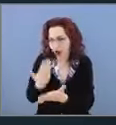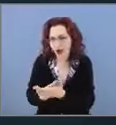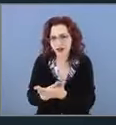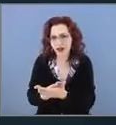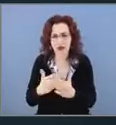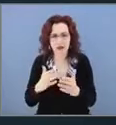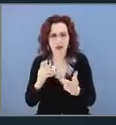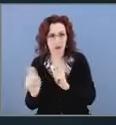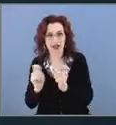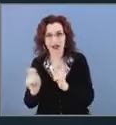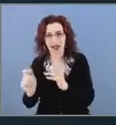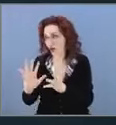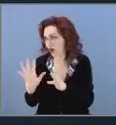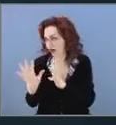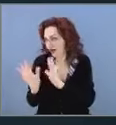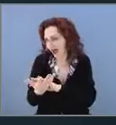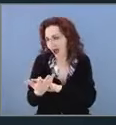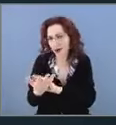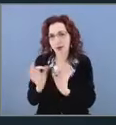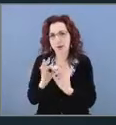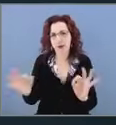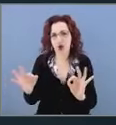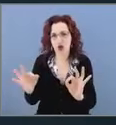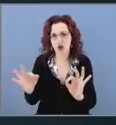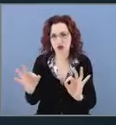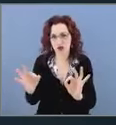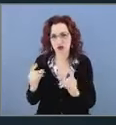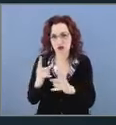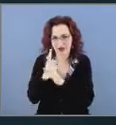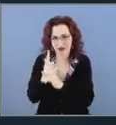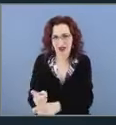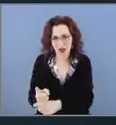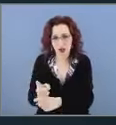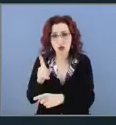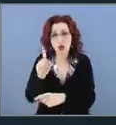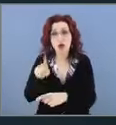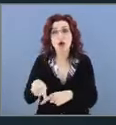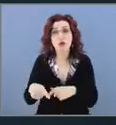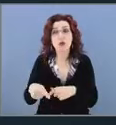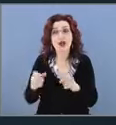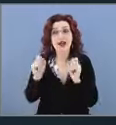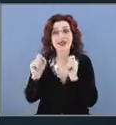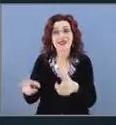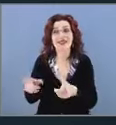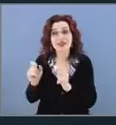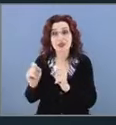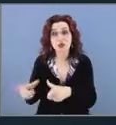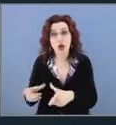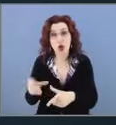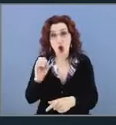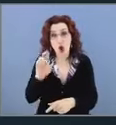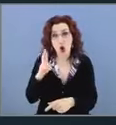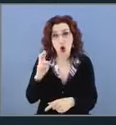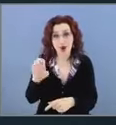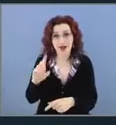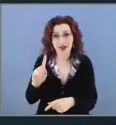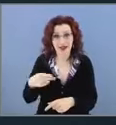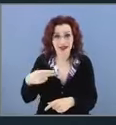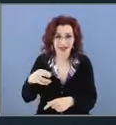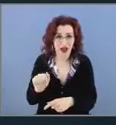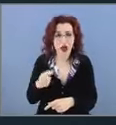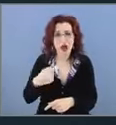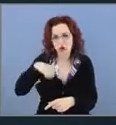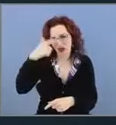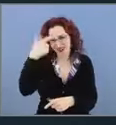e a un rilancio del settore della distribuzione e in particolar modo dell'oreca, che sappiamo in grande sofferenza.